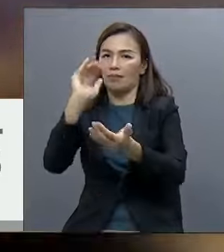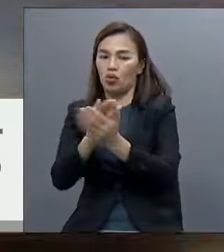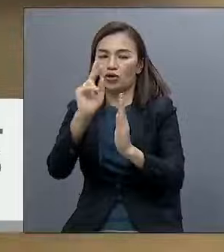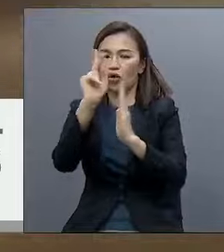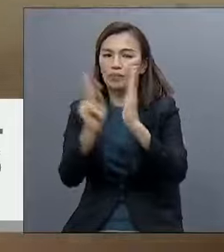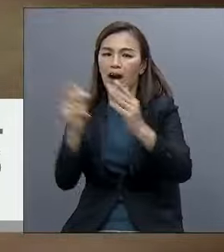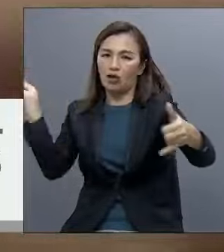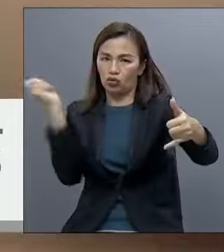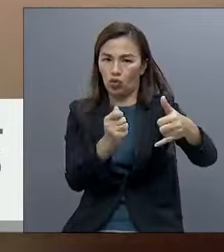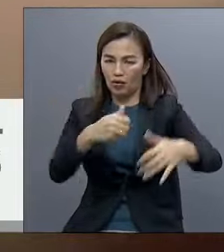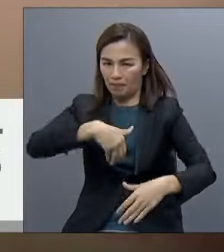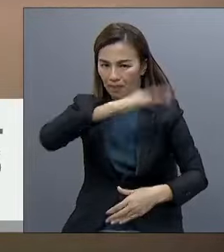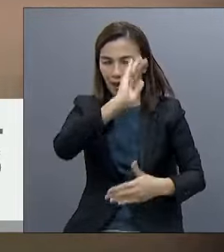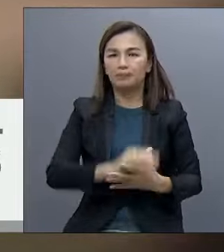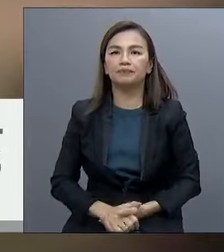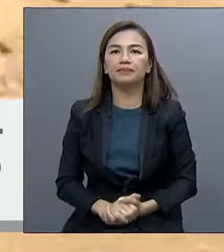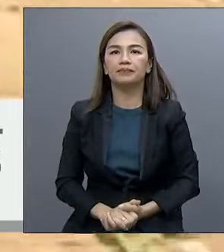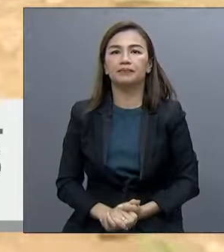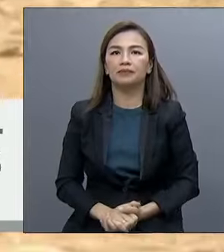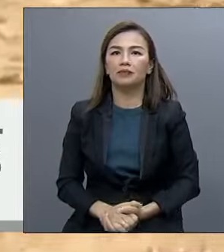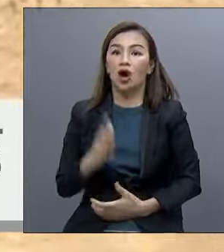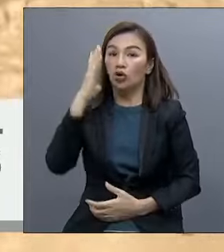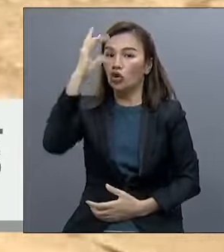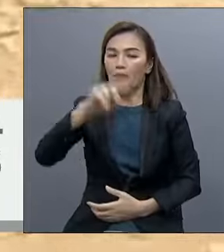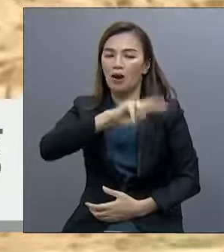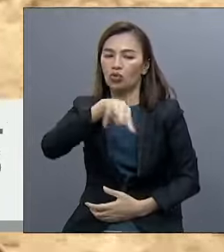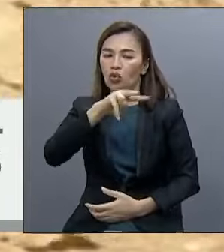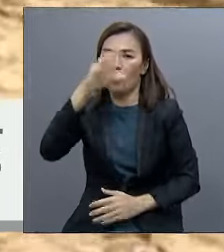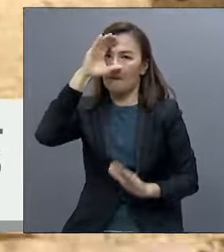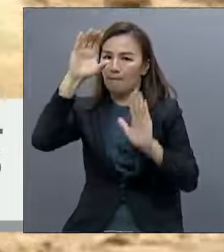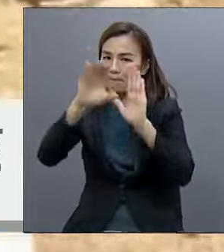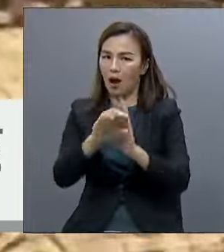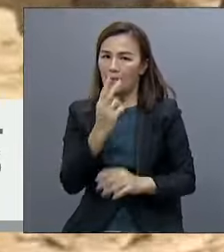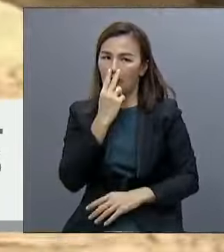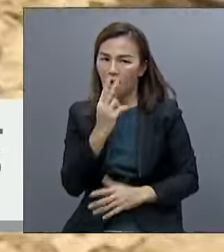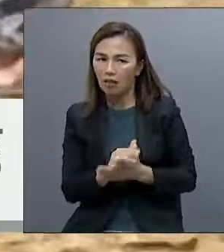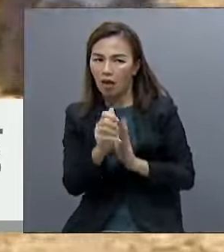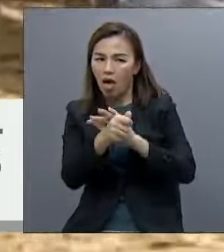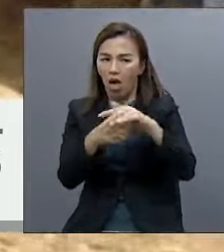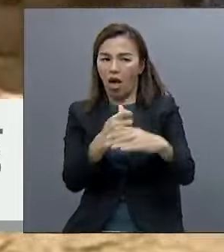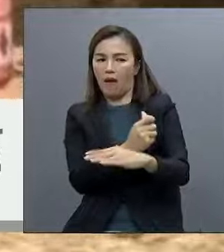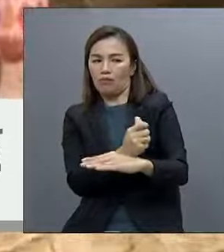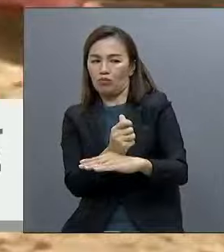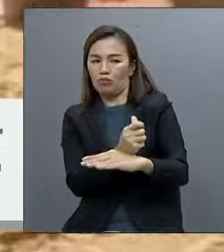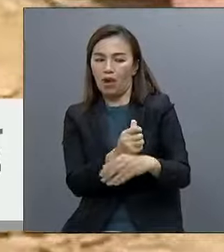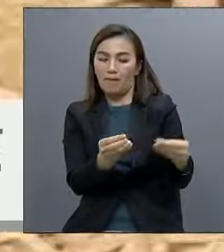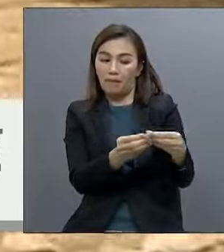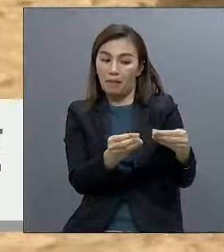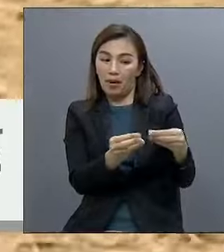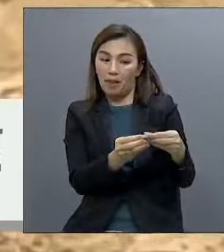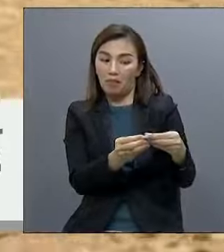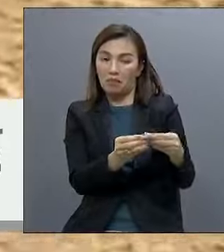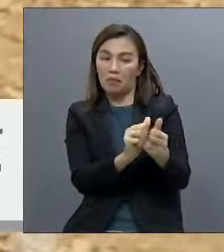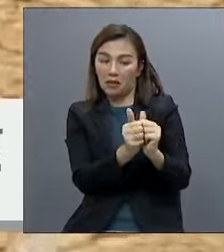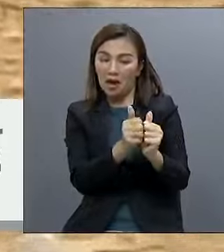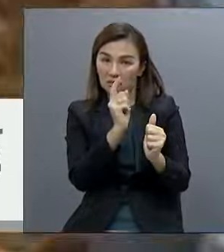ได้ทันทีหลังจากนี้จะต้องมีการตรวจสอบคลิปภาพที่ปรากฏตามสื่อว่าเป็นการลักลอบเล่นพนันจริงหรือไม่พลตำรวจต